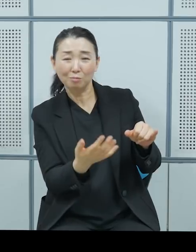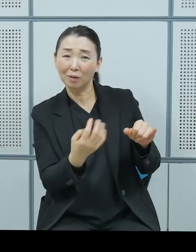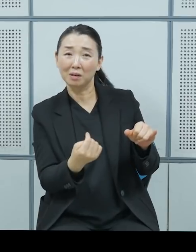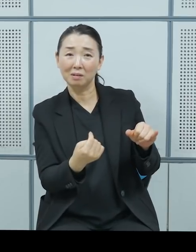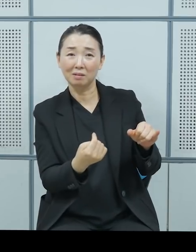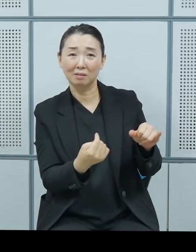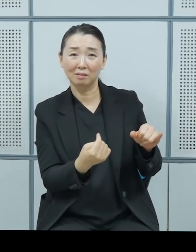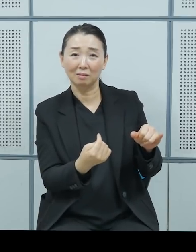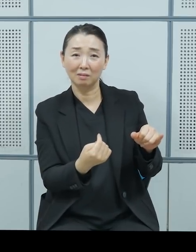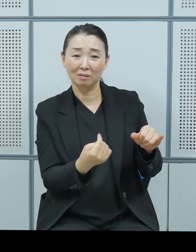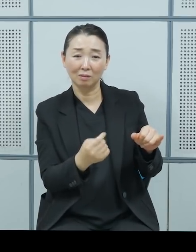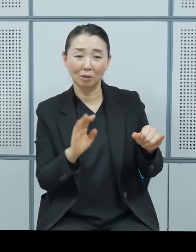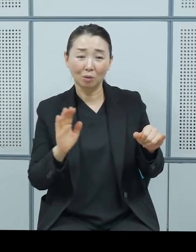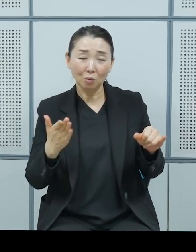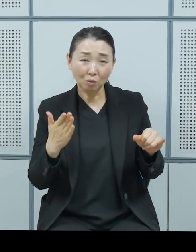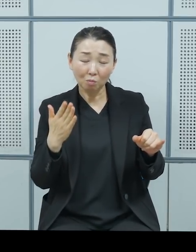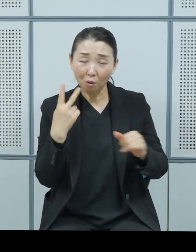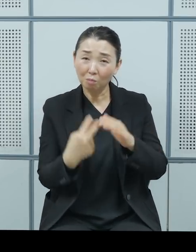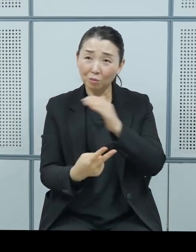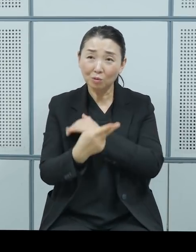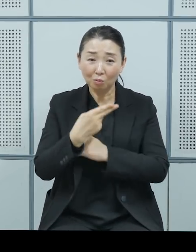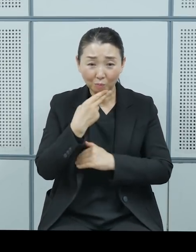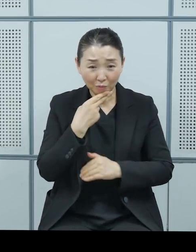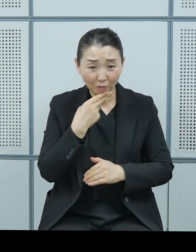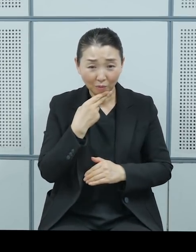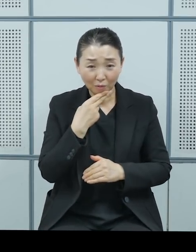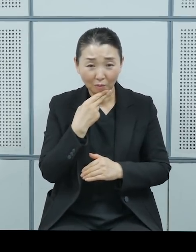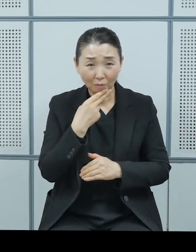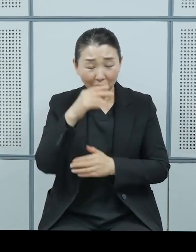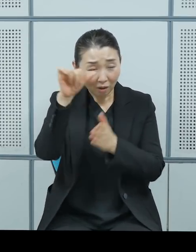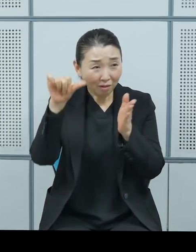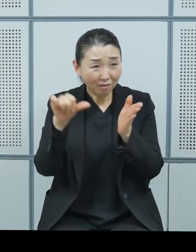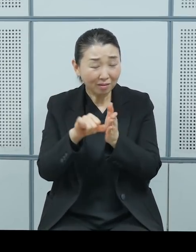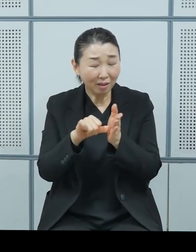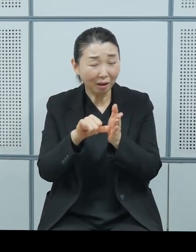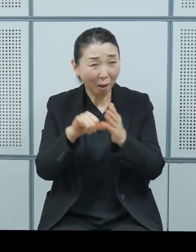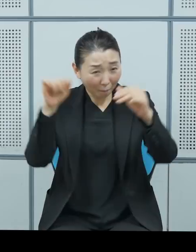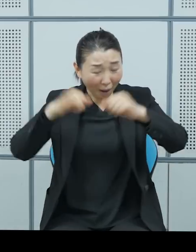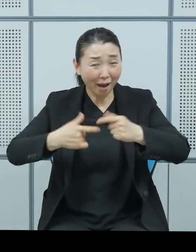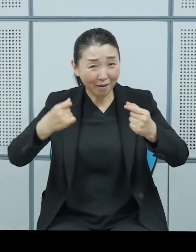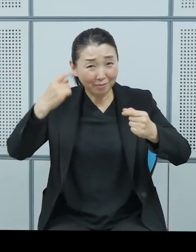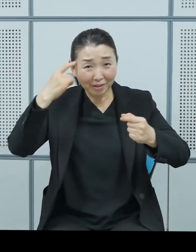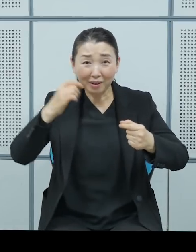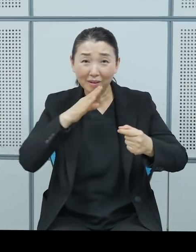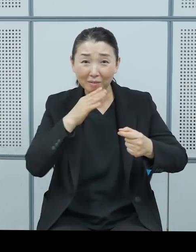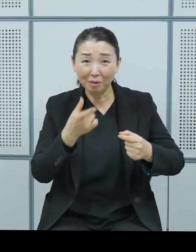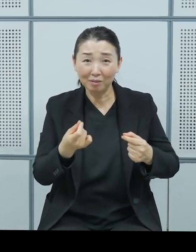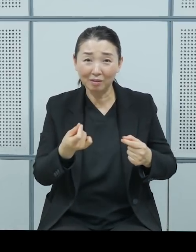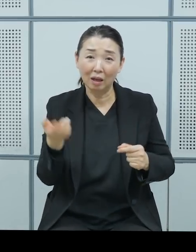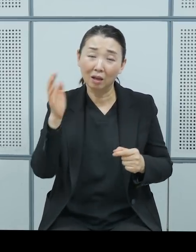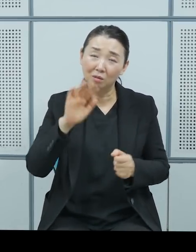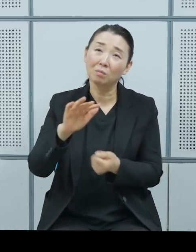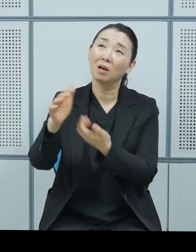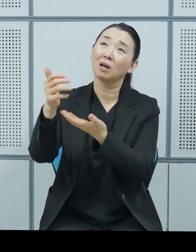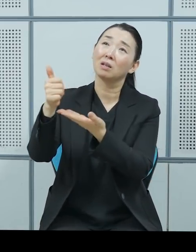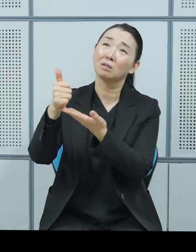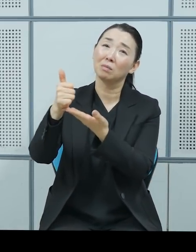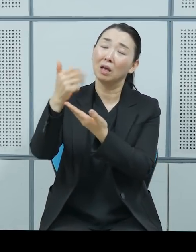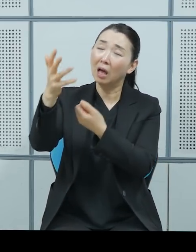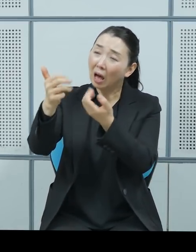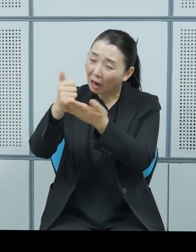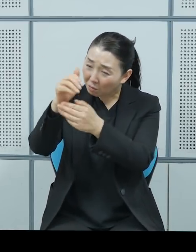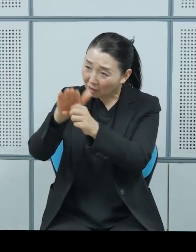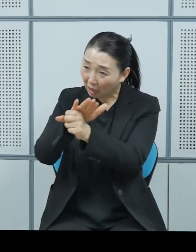묻잖아요. 네, 네. 요즘은 뭐 비전 없으면 인생 못 사는 것처럼 네, 얘기하잖아요. 맞아요. 네. 그런데 하나님은